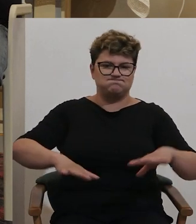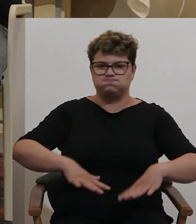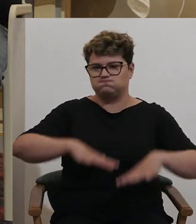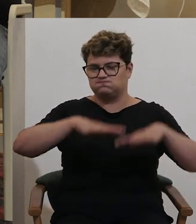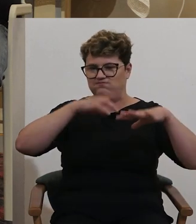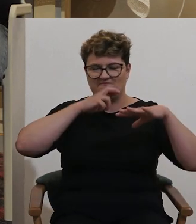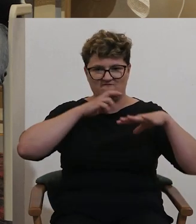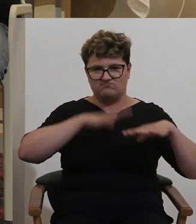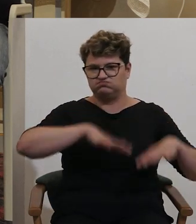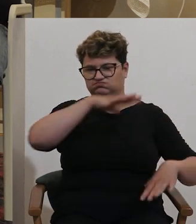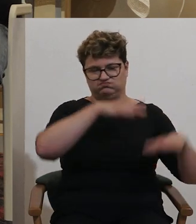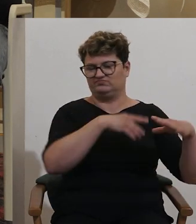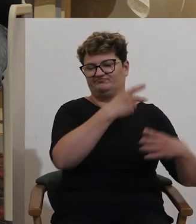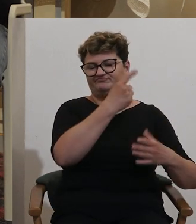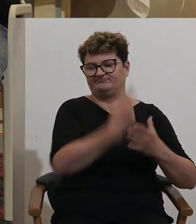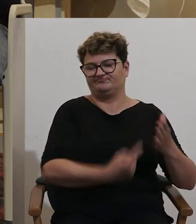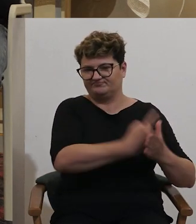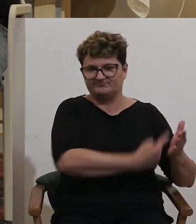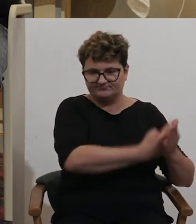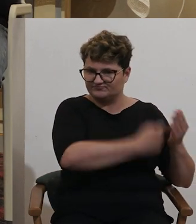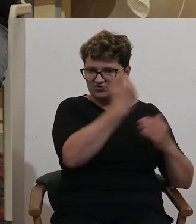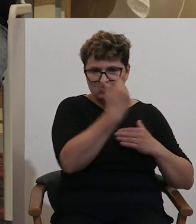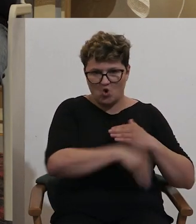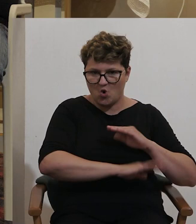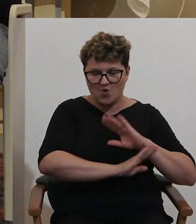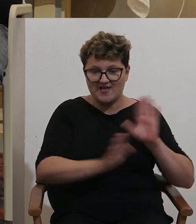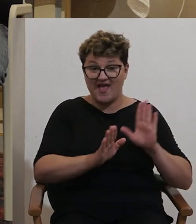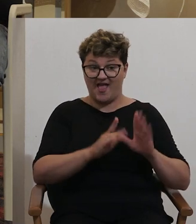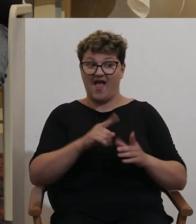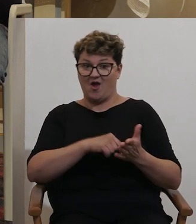ich udział w walce skończył. Ale właśnie